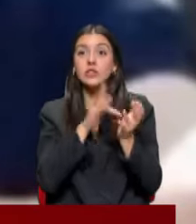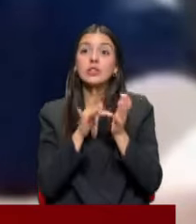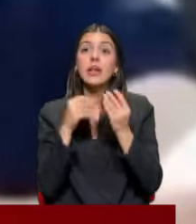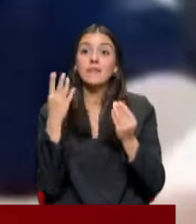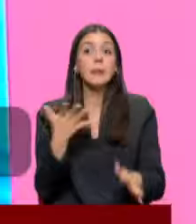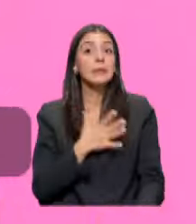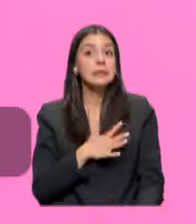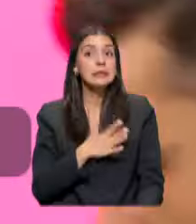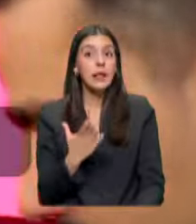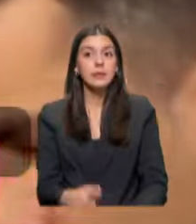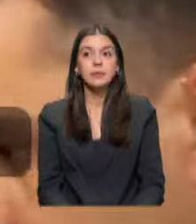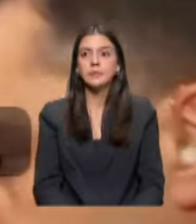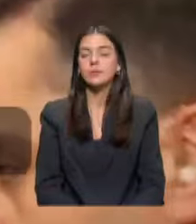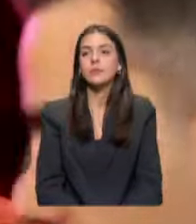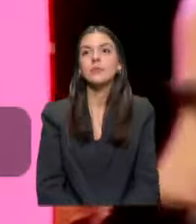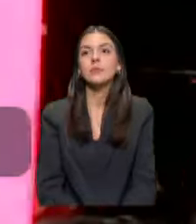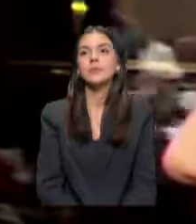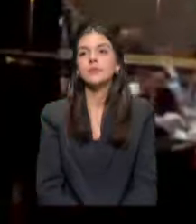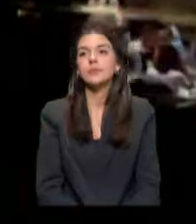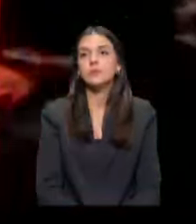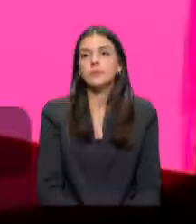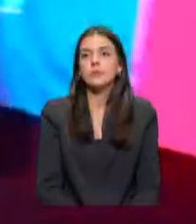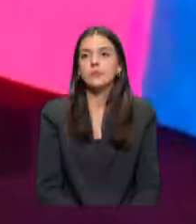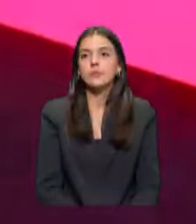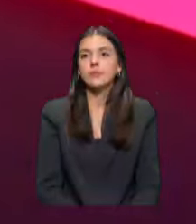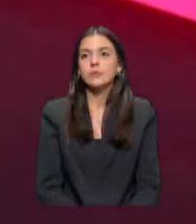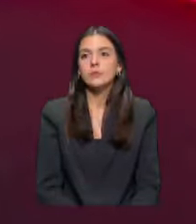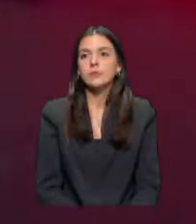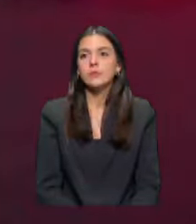cezalandırılması istendi. Efendim merhabalar. Narin cinayetiyle ilgili bir